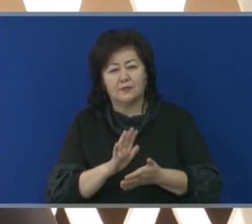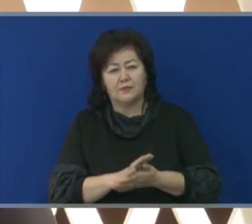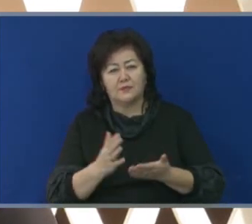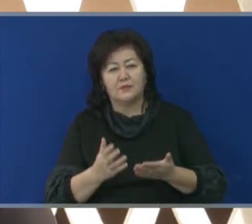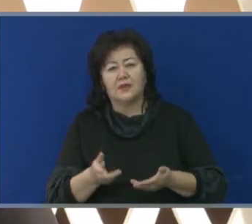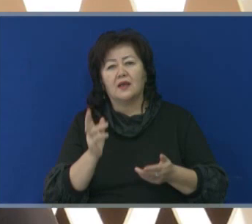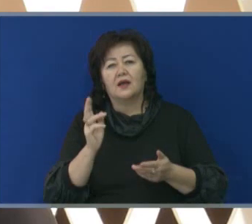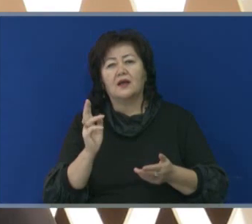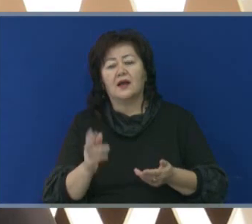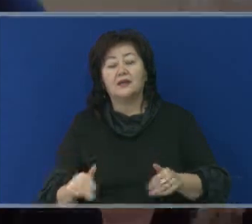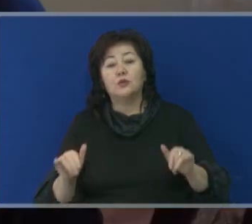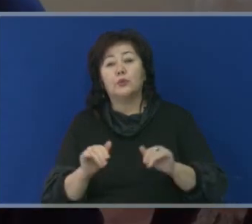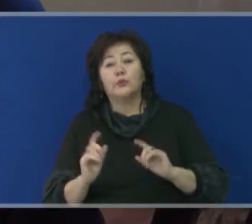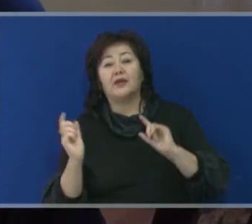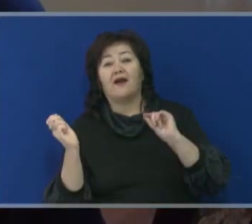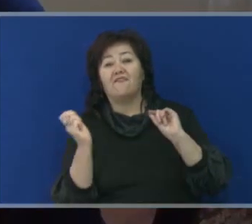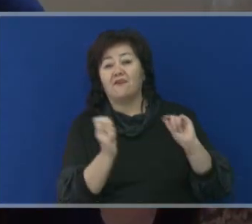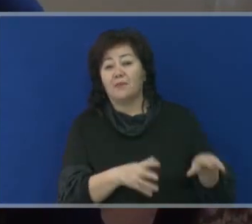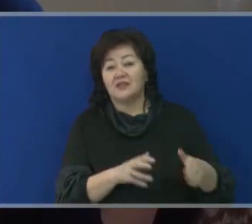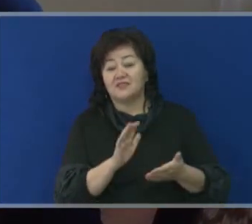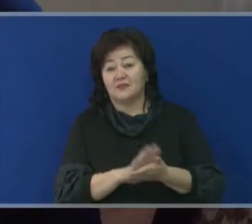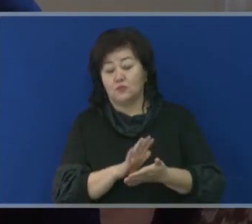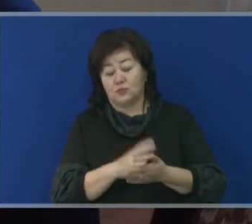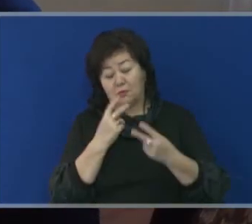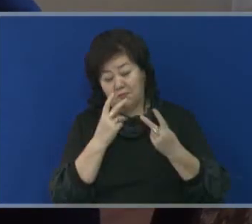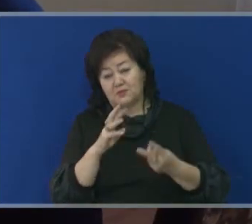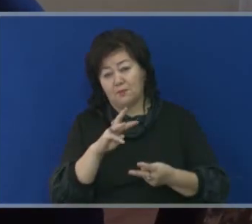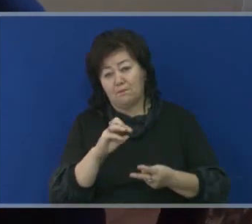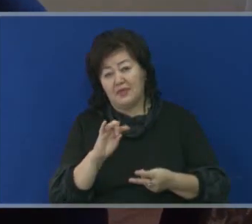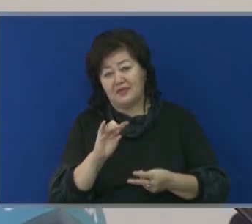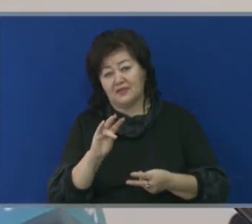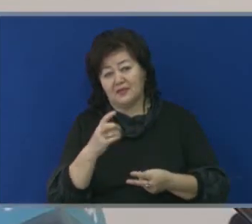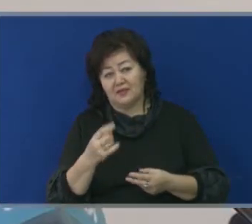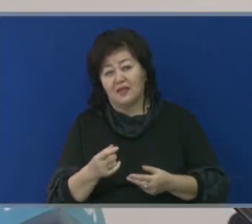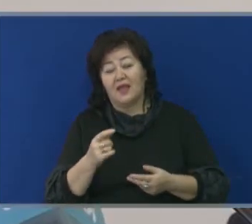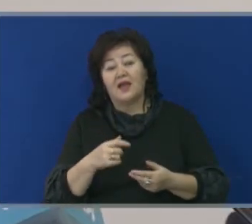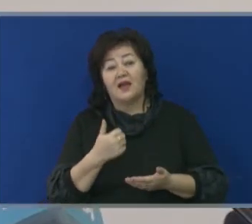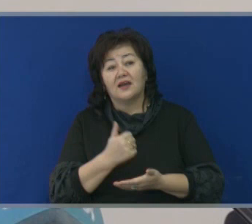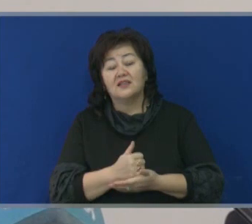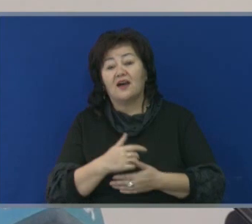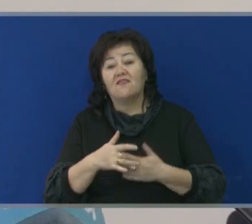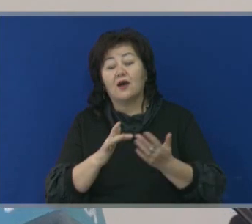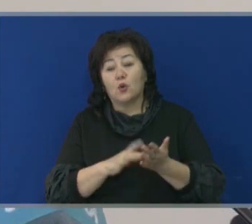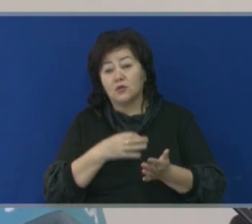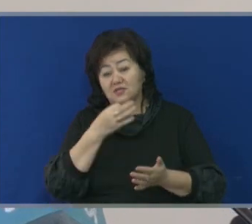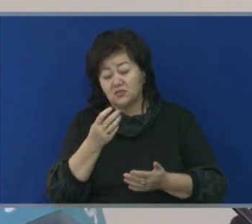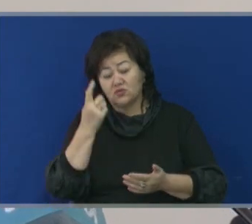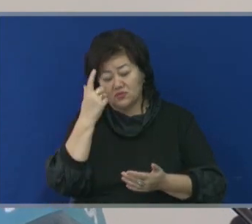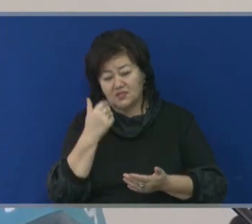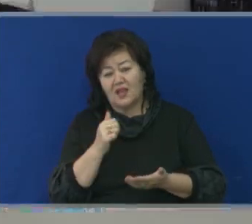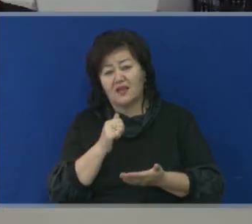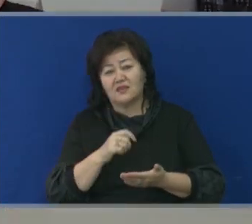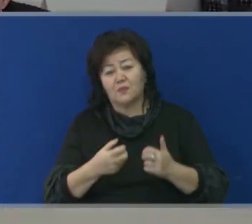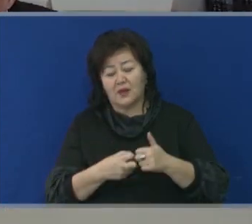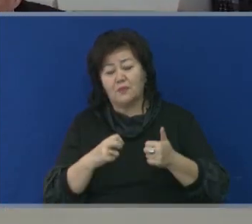вам, как и куда народ выкидывает мусор. В свою очередь глава города заверил, что знаком с этим вопросом. По его словам, предпринимаются все